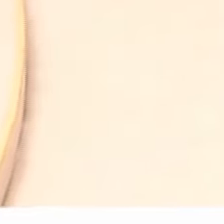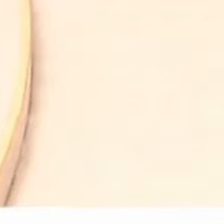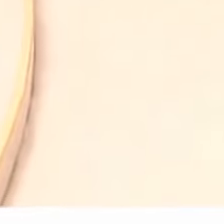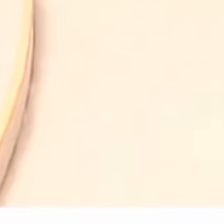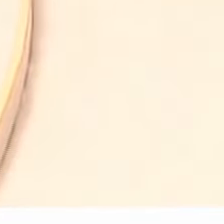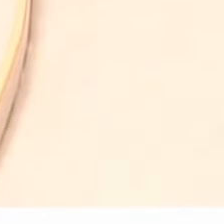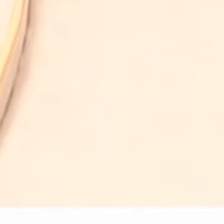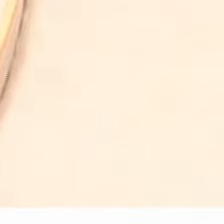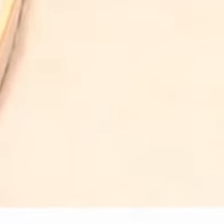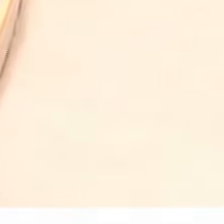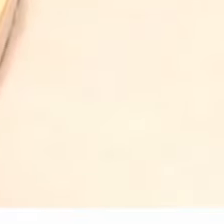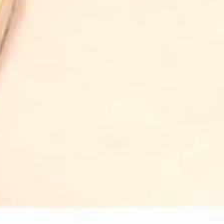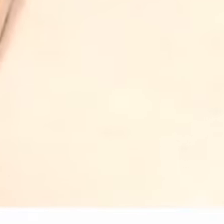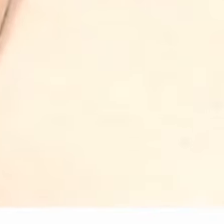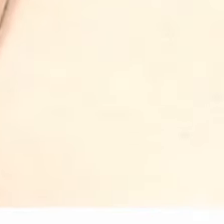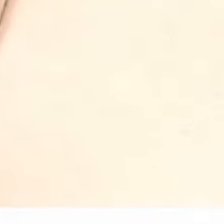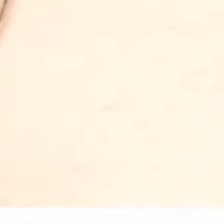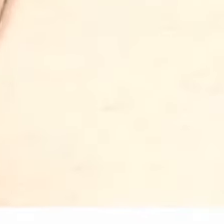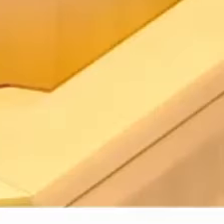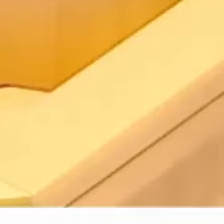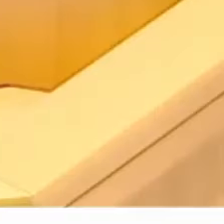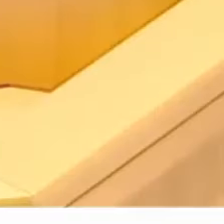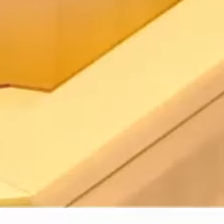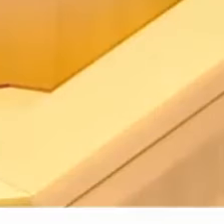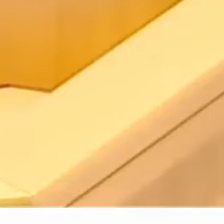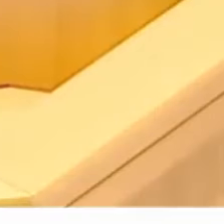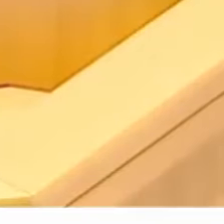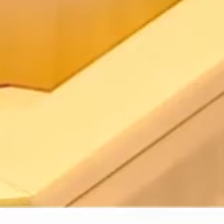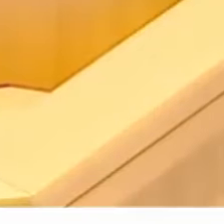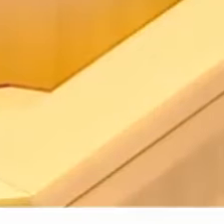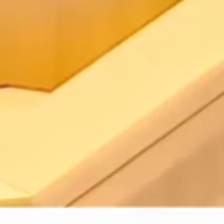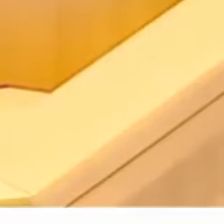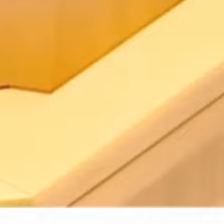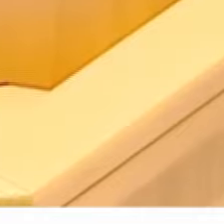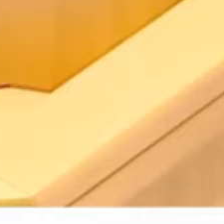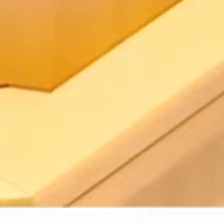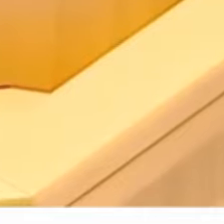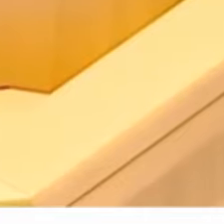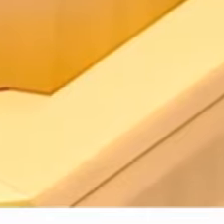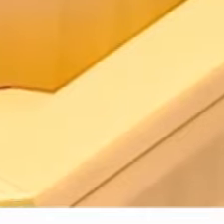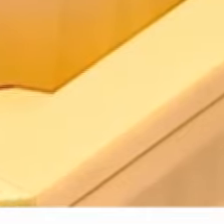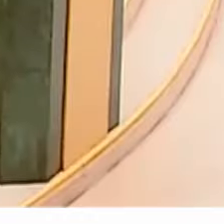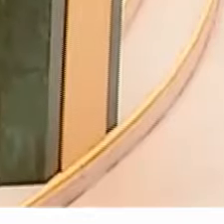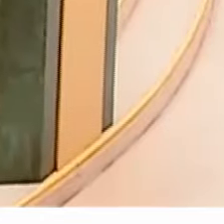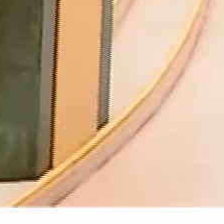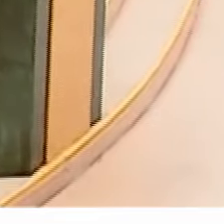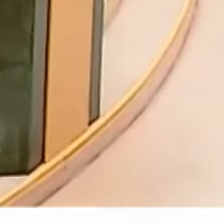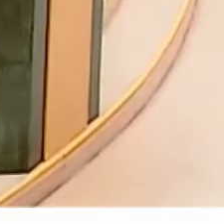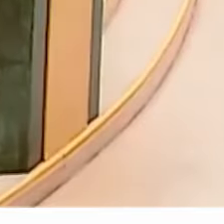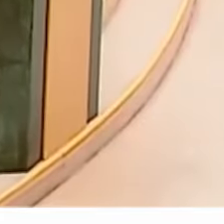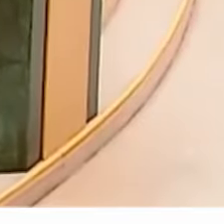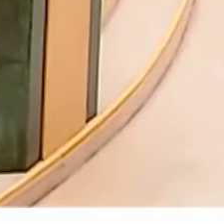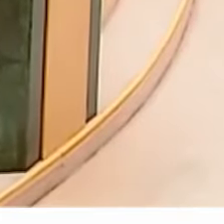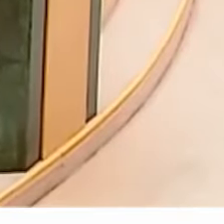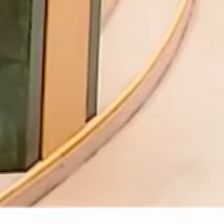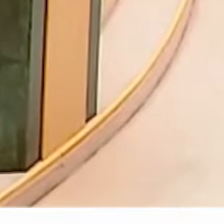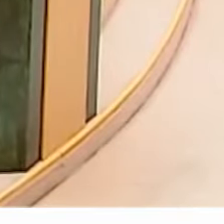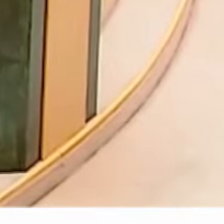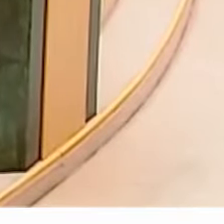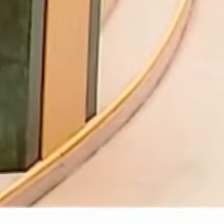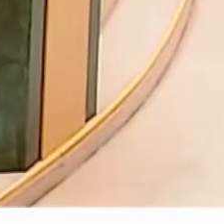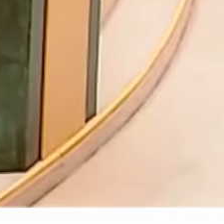მომენტებს საკანონმდებლო ორგანოს ნახევრად ცარიელი დარბაზი ისმენდა. ოპოზიციის ფლანგი თითქმის ცარიელი იყო, რადგან საგაზაფხულო სესიის მიწურულს